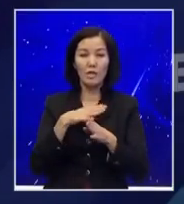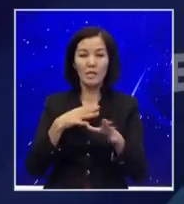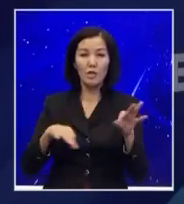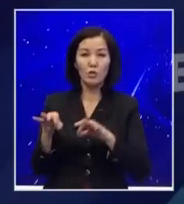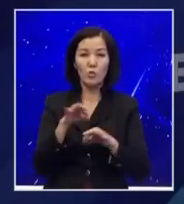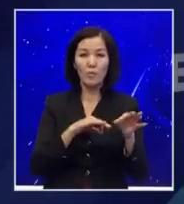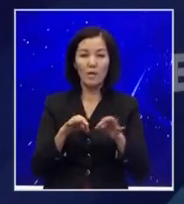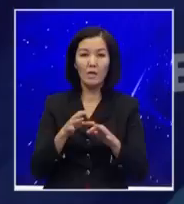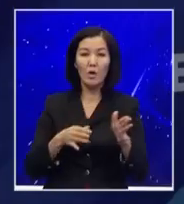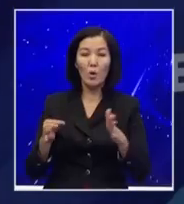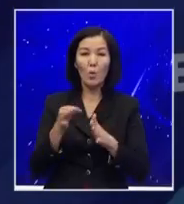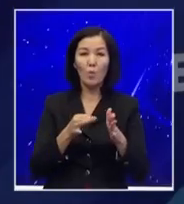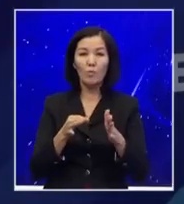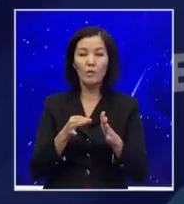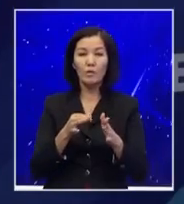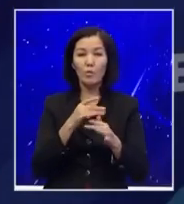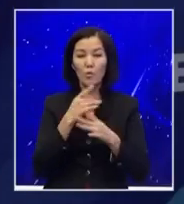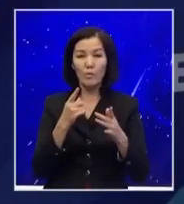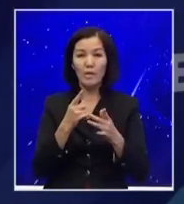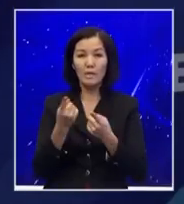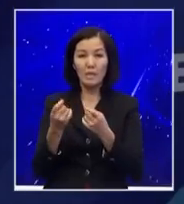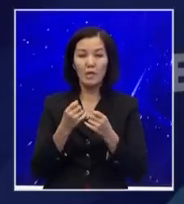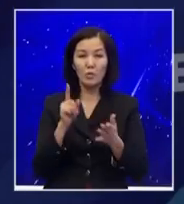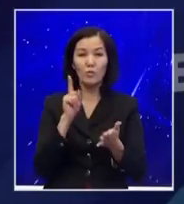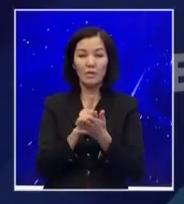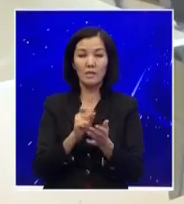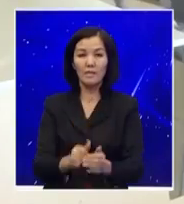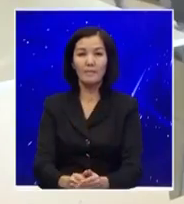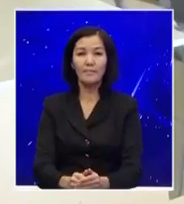жобалар облысқа көбірек тартылуы тиіс.